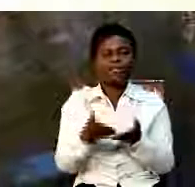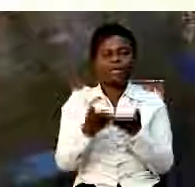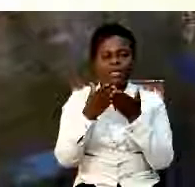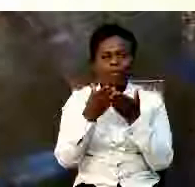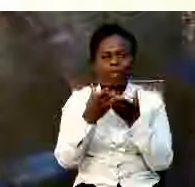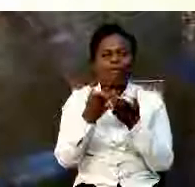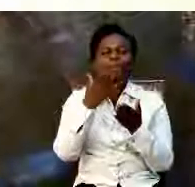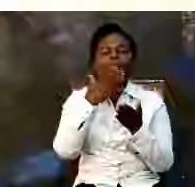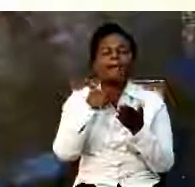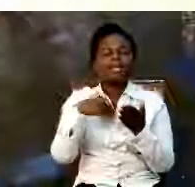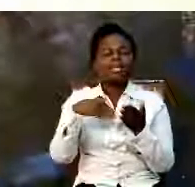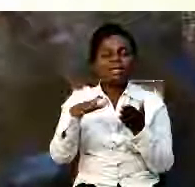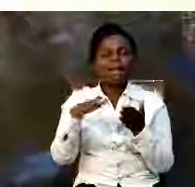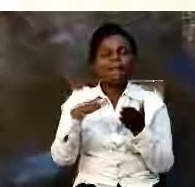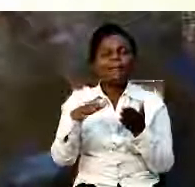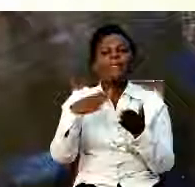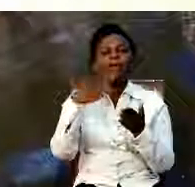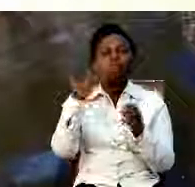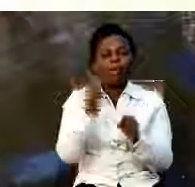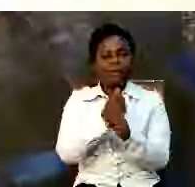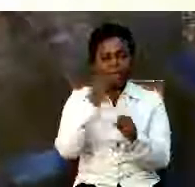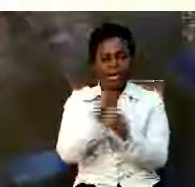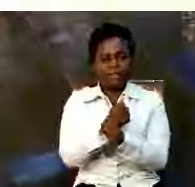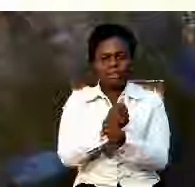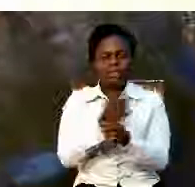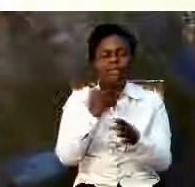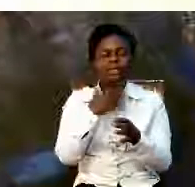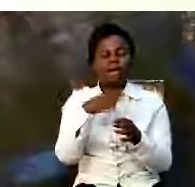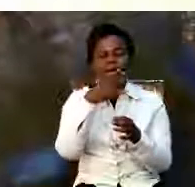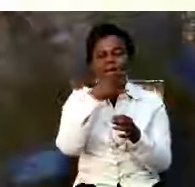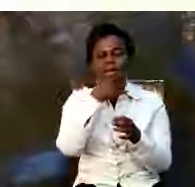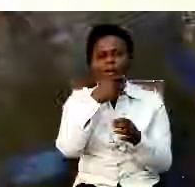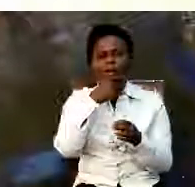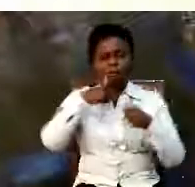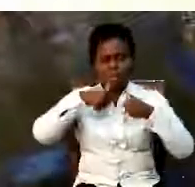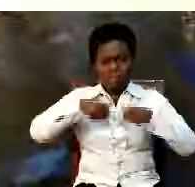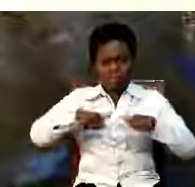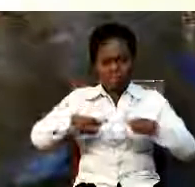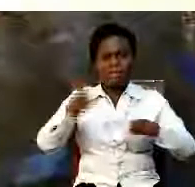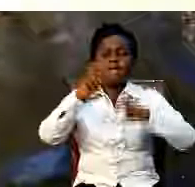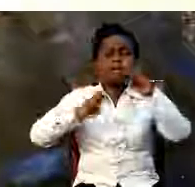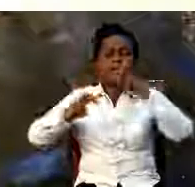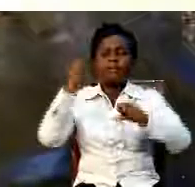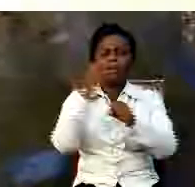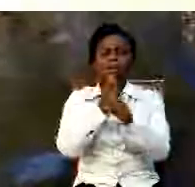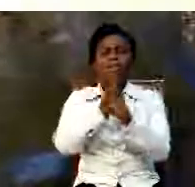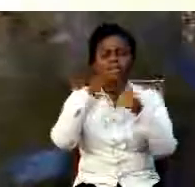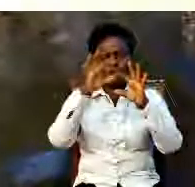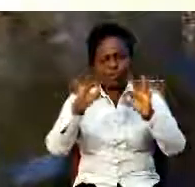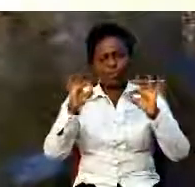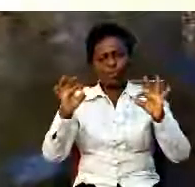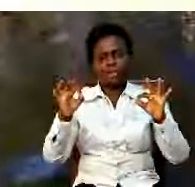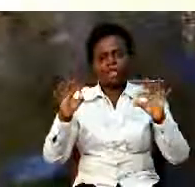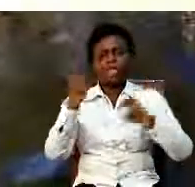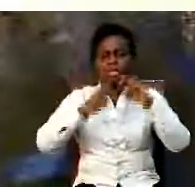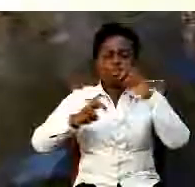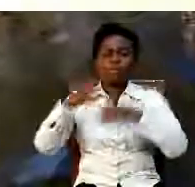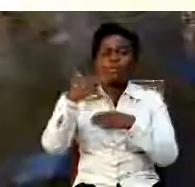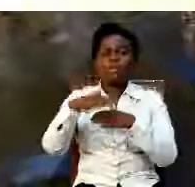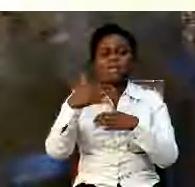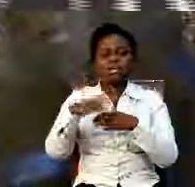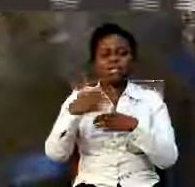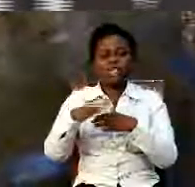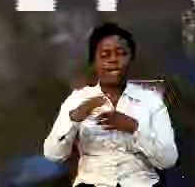Wanataka mwanaume anayechachalika. Wanataka mwanaume mwenye juhudi ya kutafuta kazi nzuri, ya kutafuta biashara